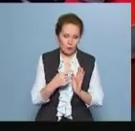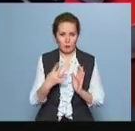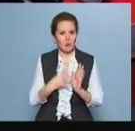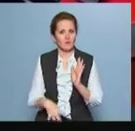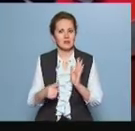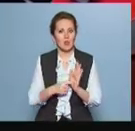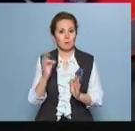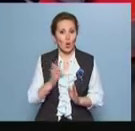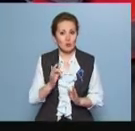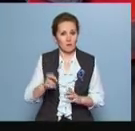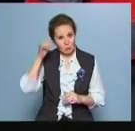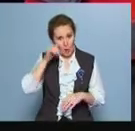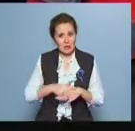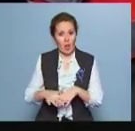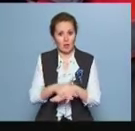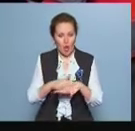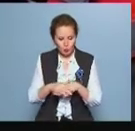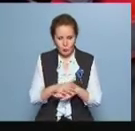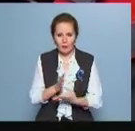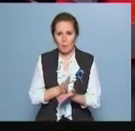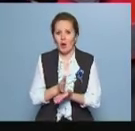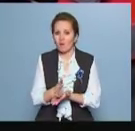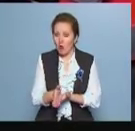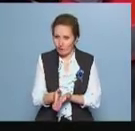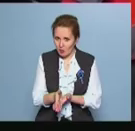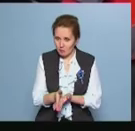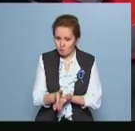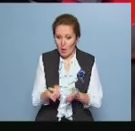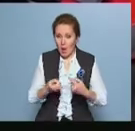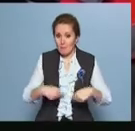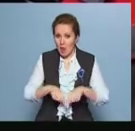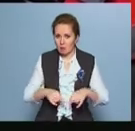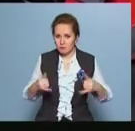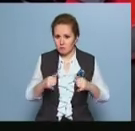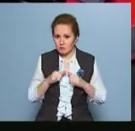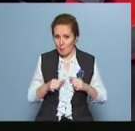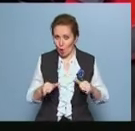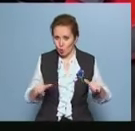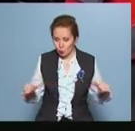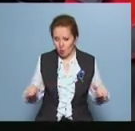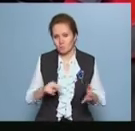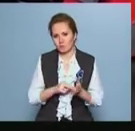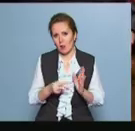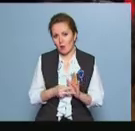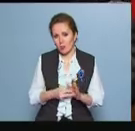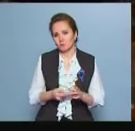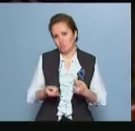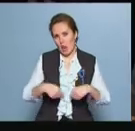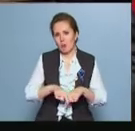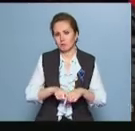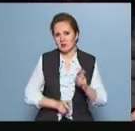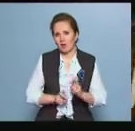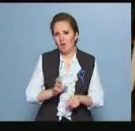94-97% по стаду. И направление плем репродуктора – и в планах племзавод. О своих